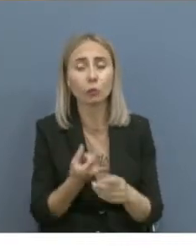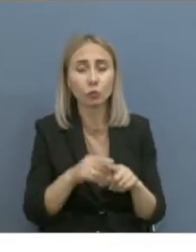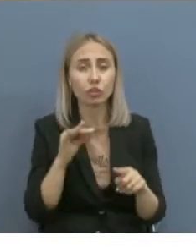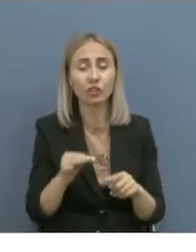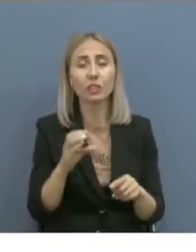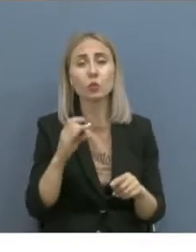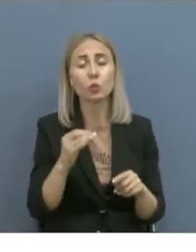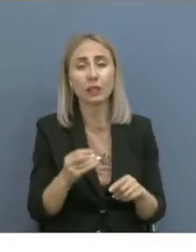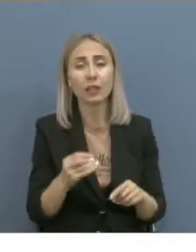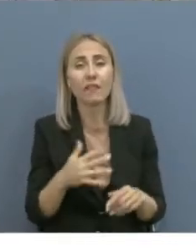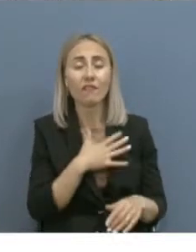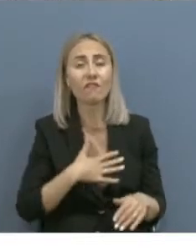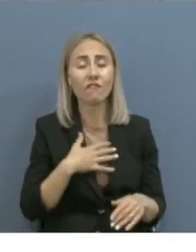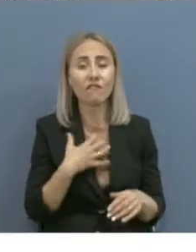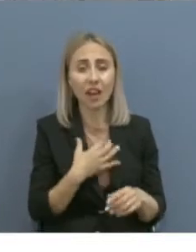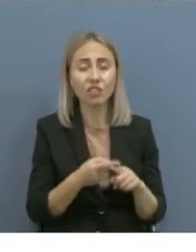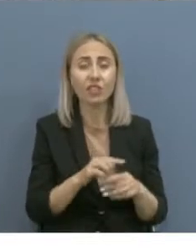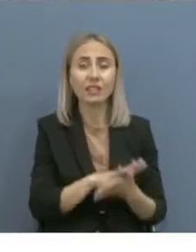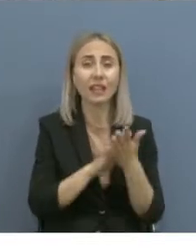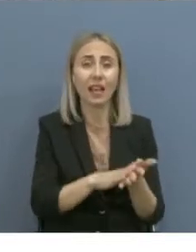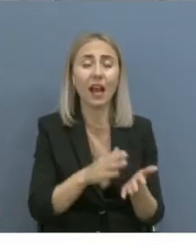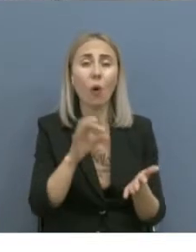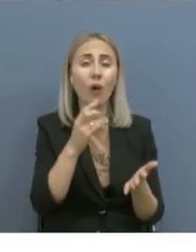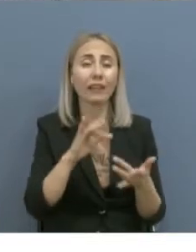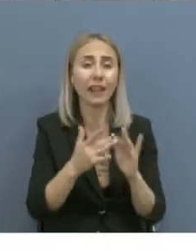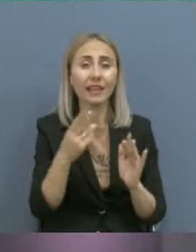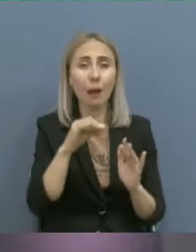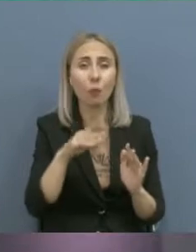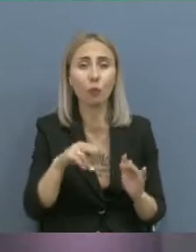жүгінуге болады. Ердігүл Дадбасқызы, Павел Салабев, Көкше ақпарат.